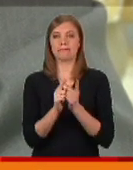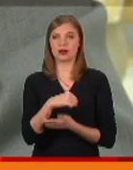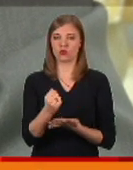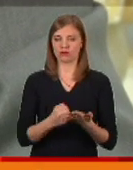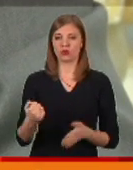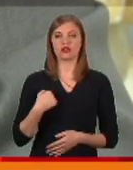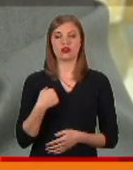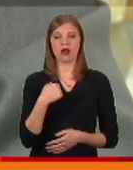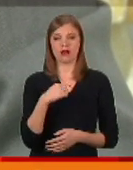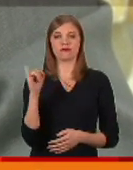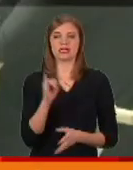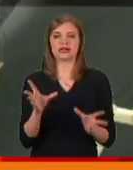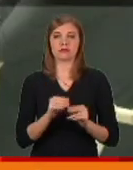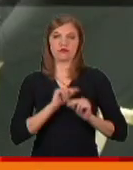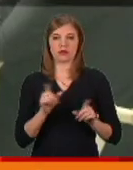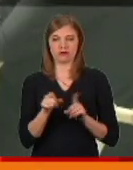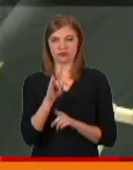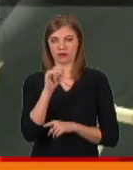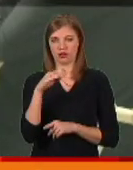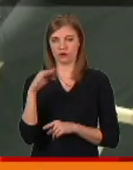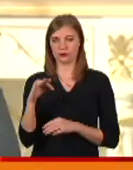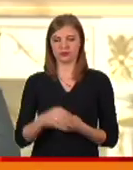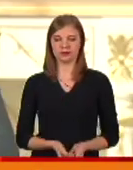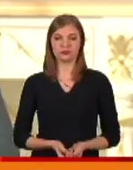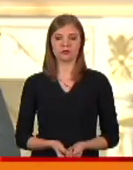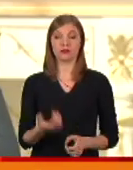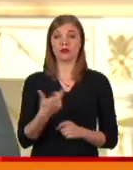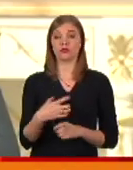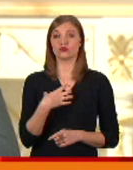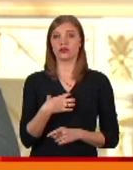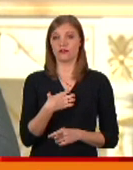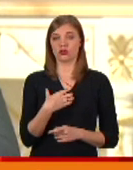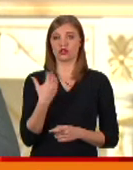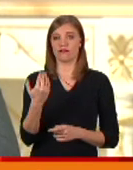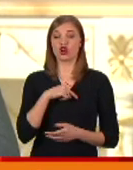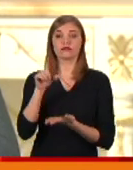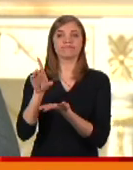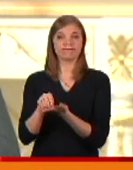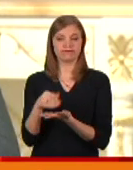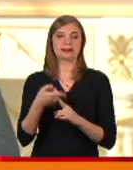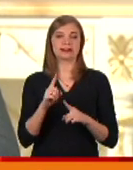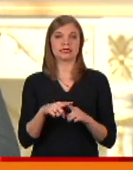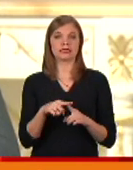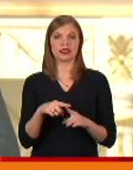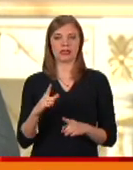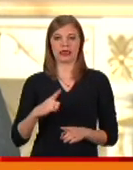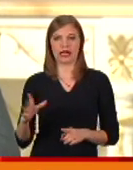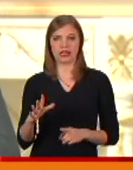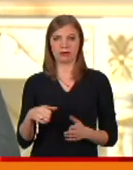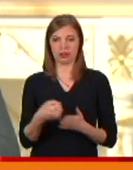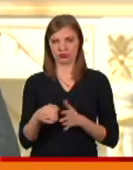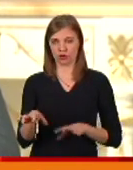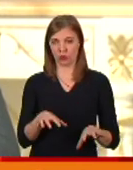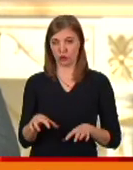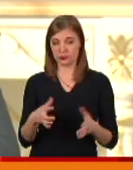переозброєння армії та співпрацю з НАТО. Дуже важлива ваша характеристика – це є абсолютно нетерпімість до